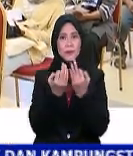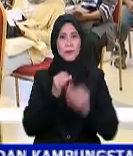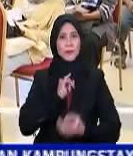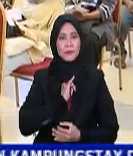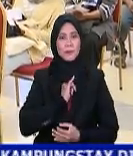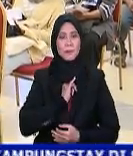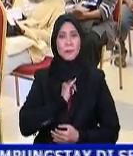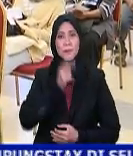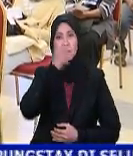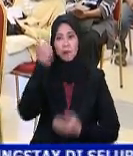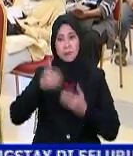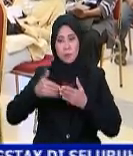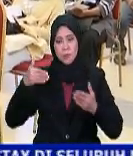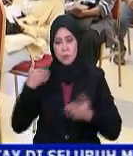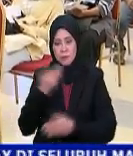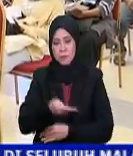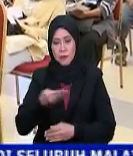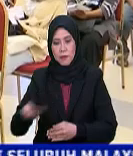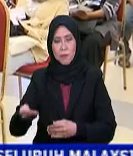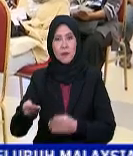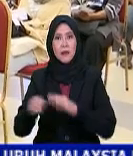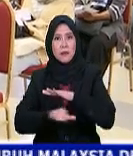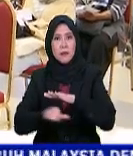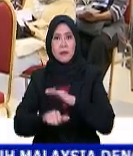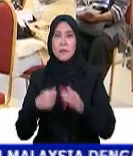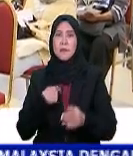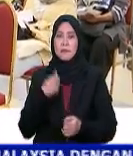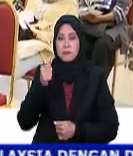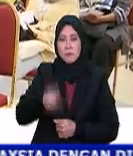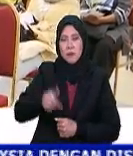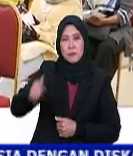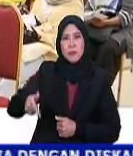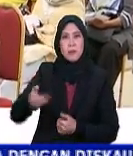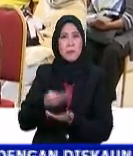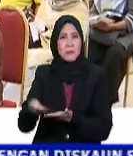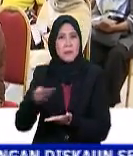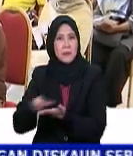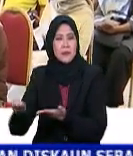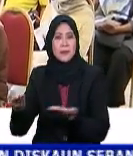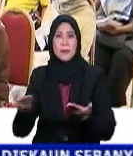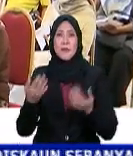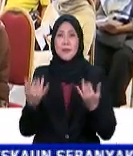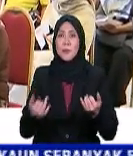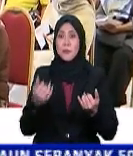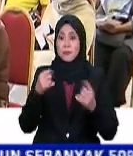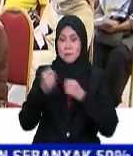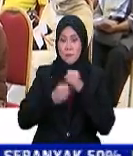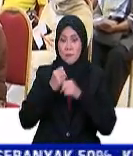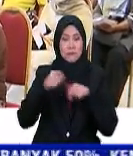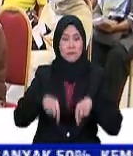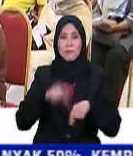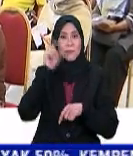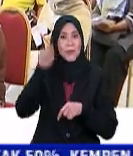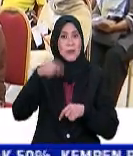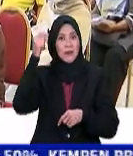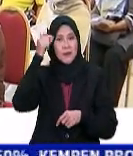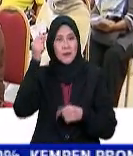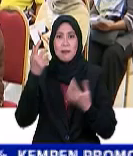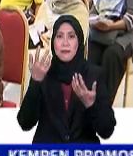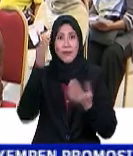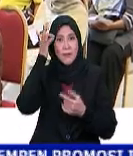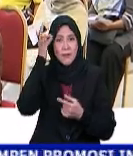sebab sebelum ni barang keperluan kau kena spend duit sendiri kan. Dan ni memang banyak setiap bulan kau tak perlu fikir lah, untuk memang komplit lah